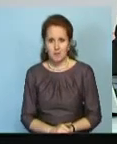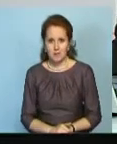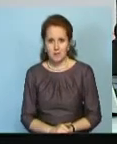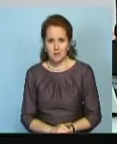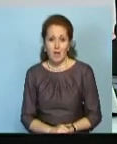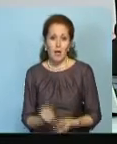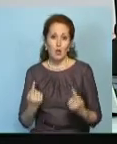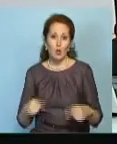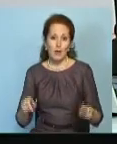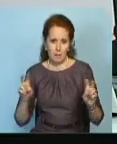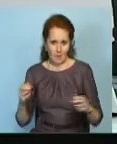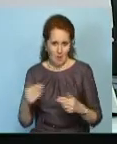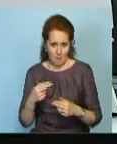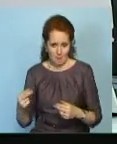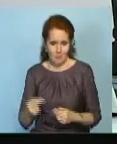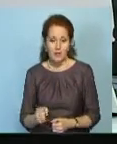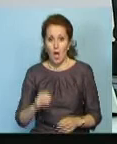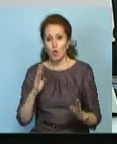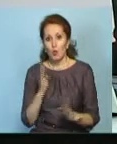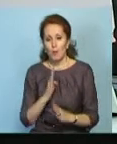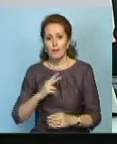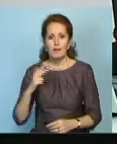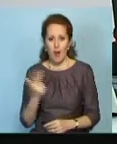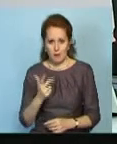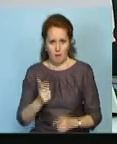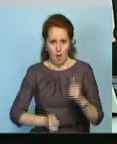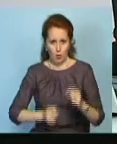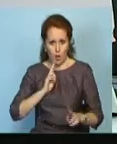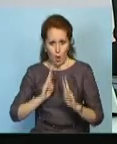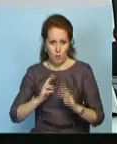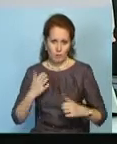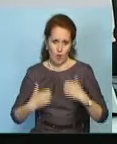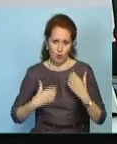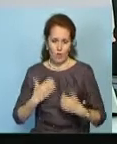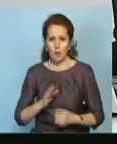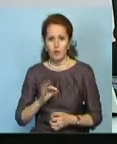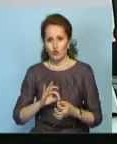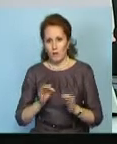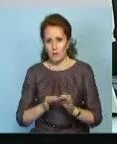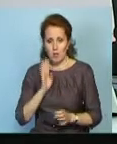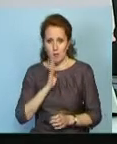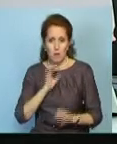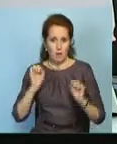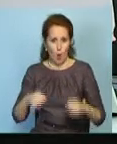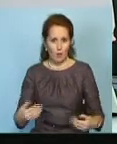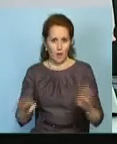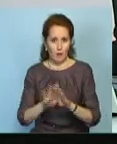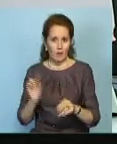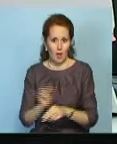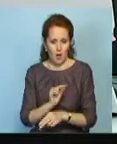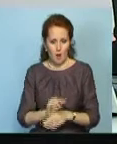К другим темам. За судьбу третьей молочной кухни переживают ижевские мамы. Ее могут закрыть на ремонт, а дети останутся без кефира и